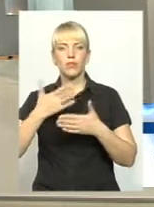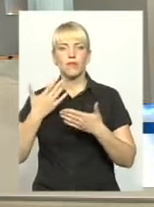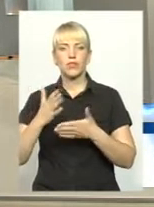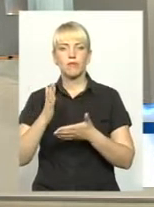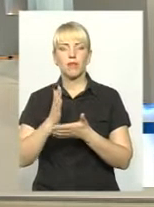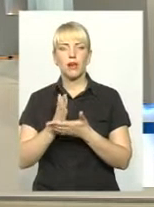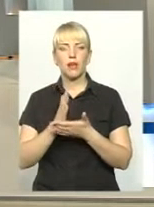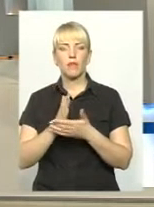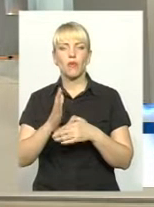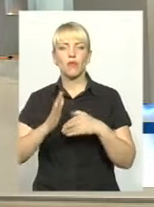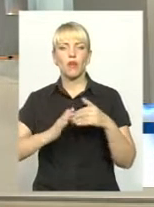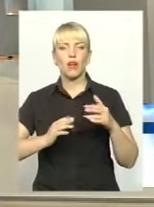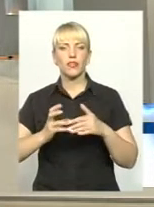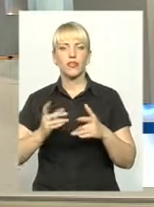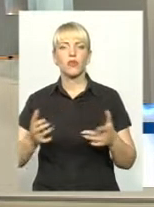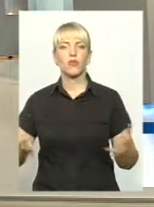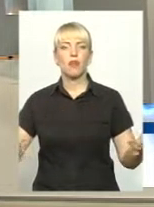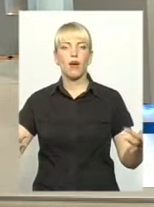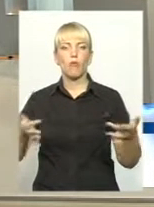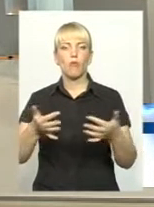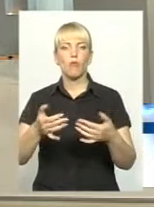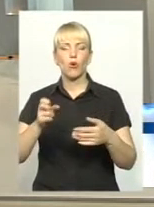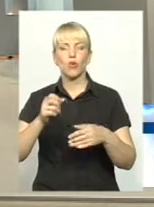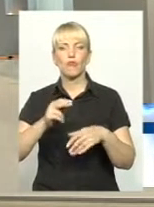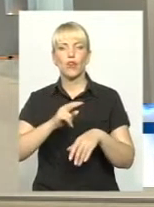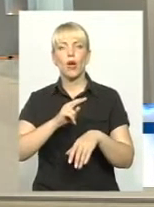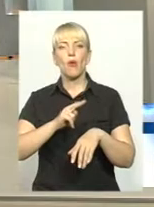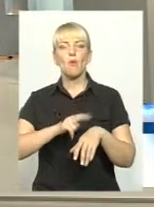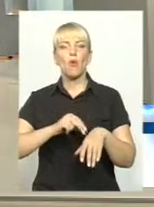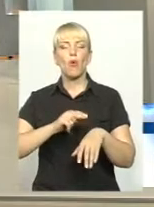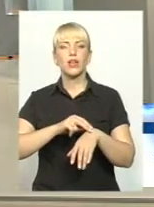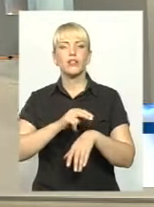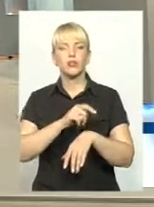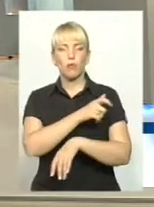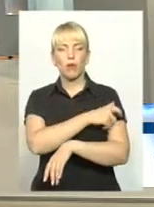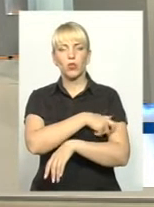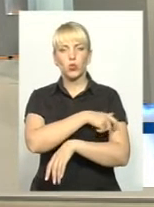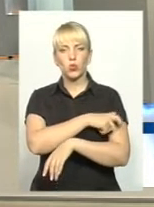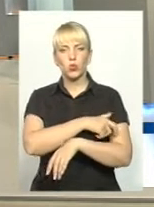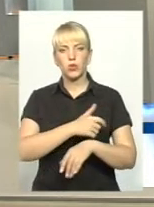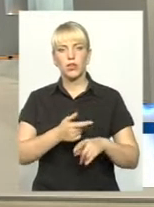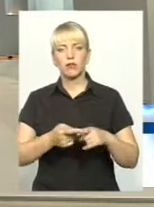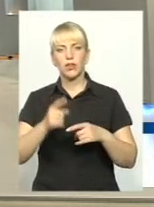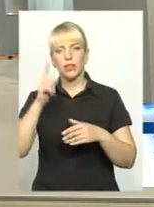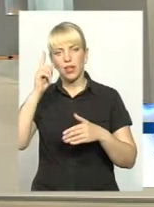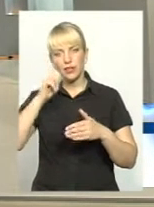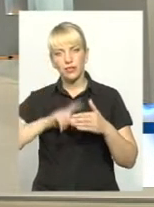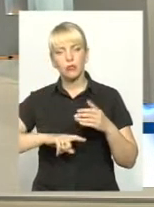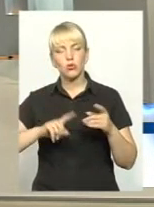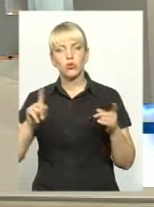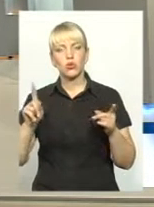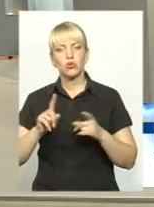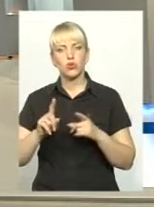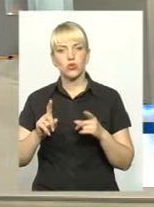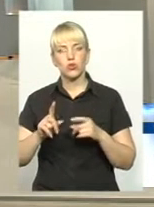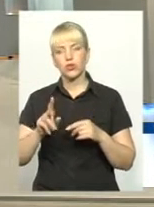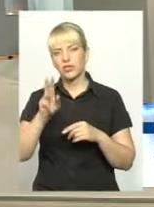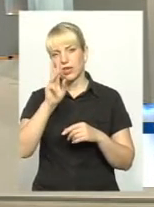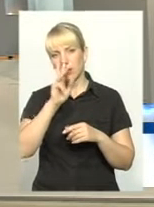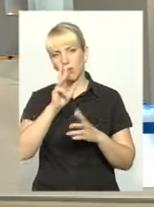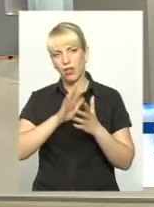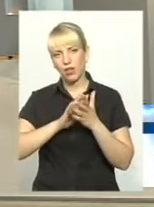в патрульну поліцію. Але ми надіємося, що саме матеріальне стимулювання у вигляді заробітної плати